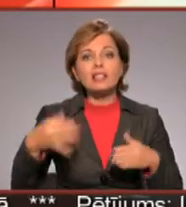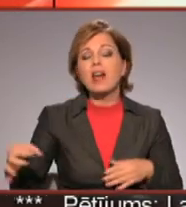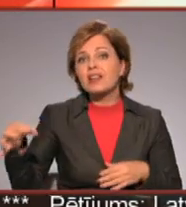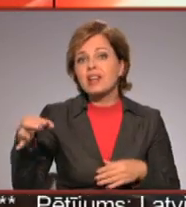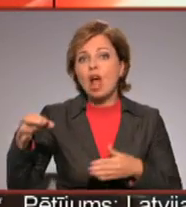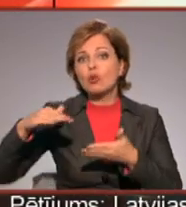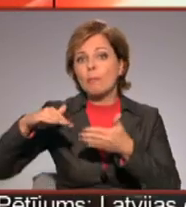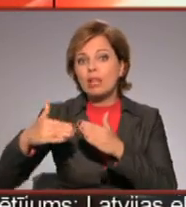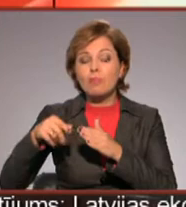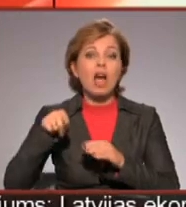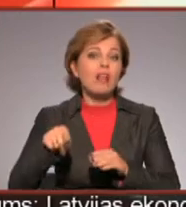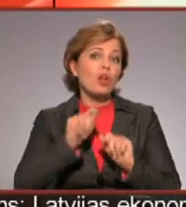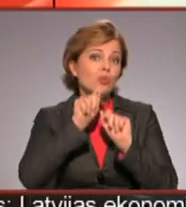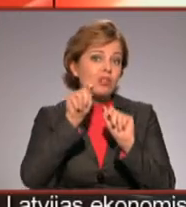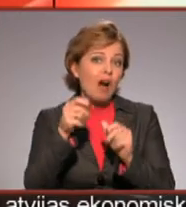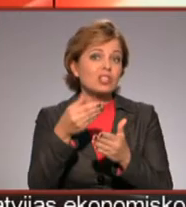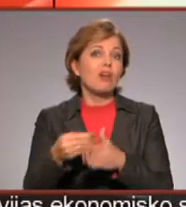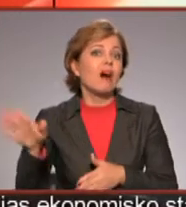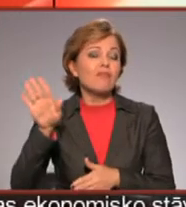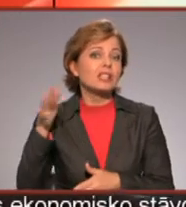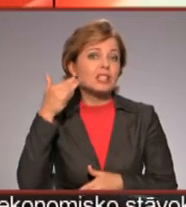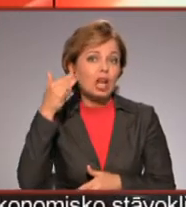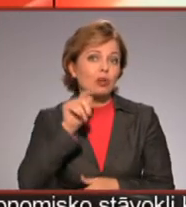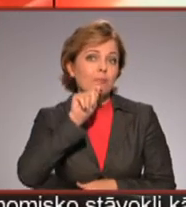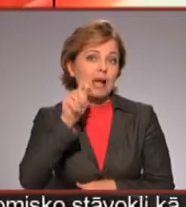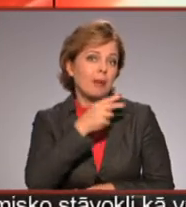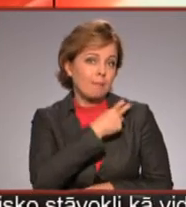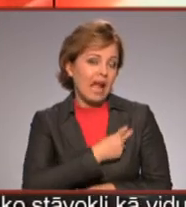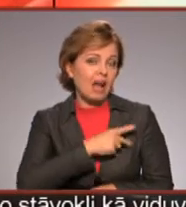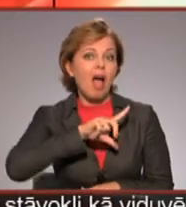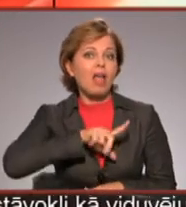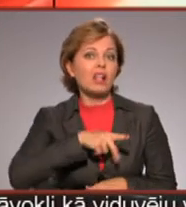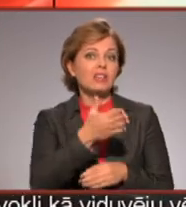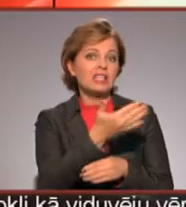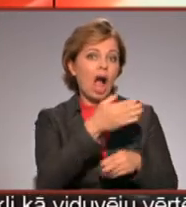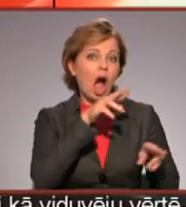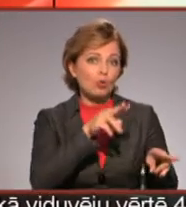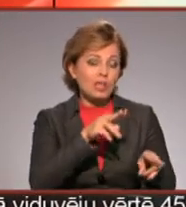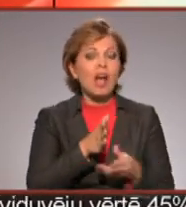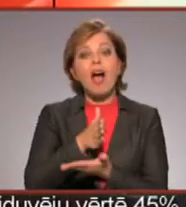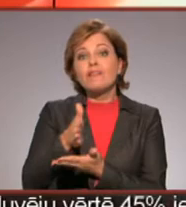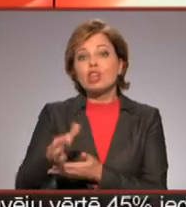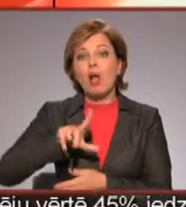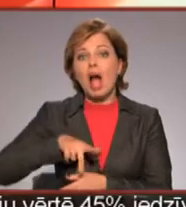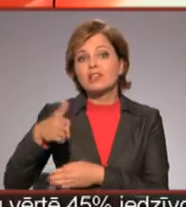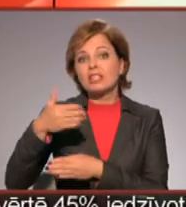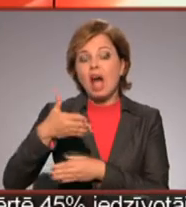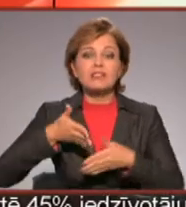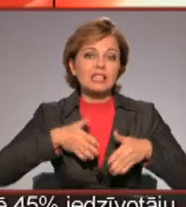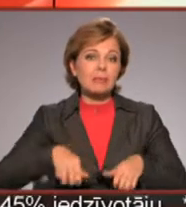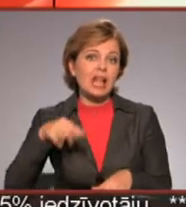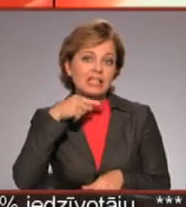pilsētās. Tādu dāvanu savai valstī iecerējis pasniegt biedrība Latvijas karogs, kas ar viesošanos Latvijas karoga dzimtenē Cēsīs atklāja šīs